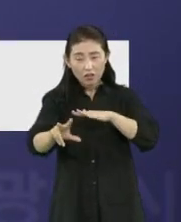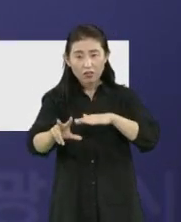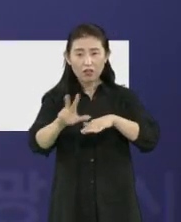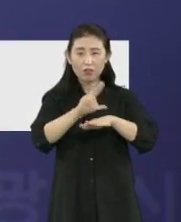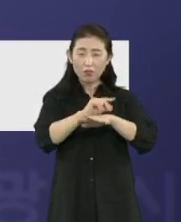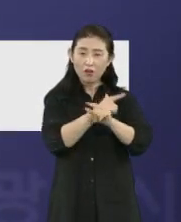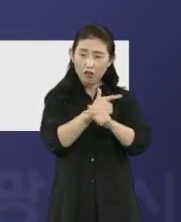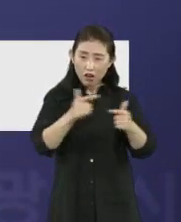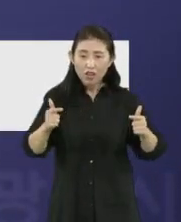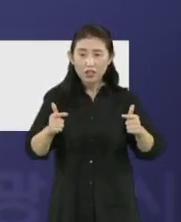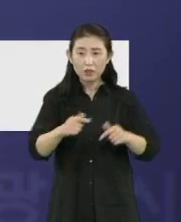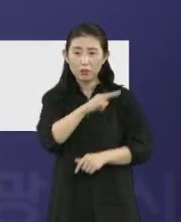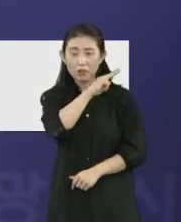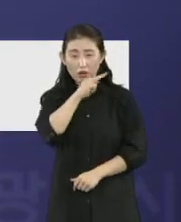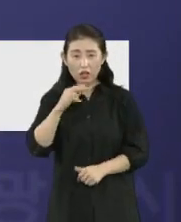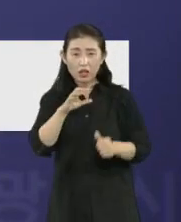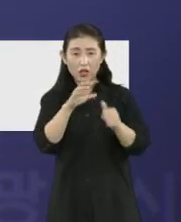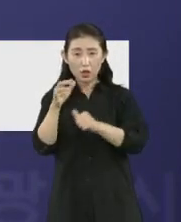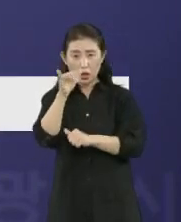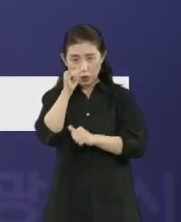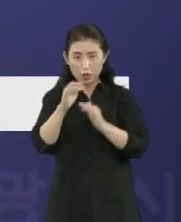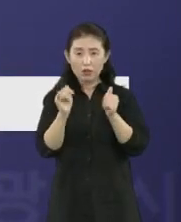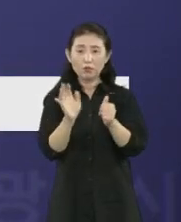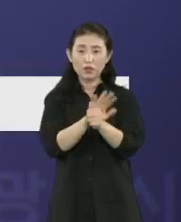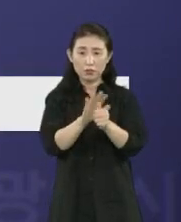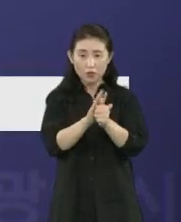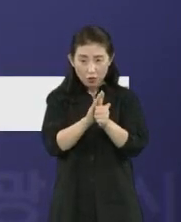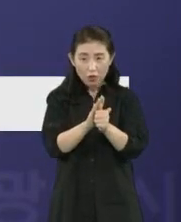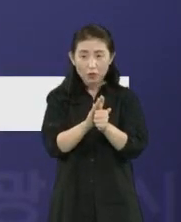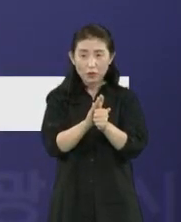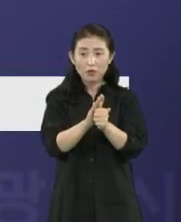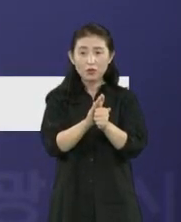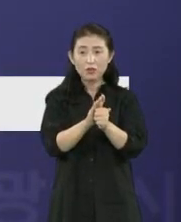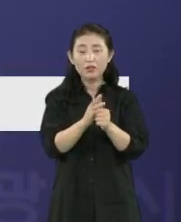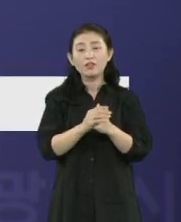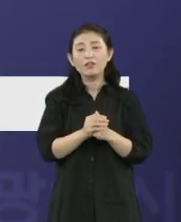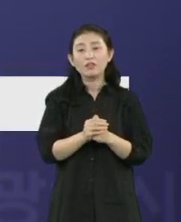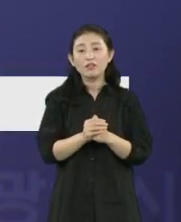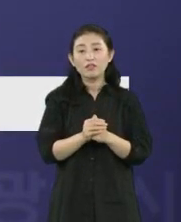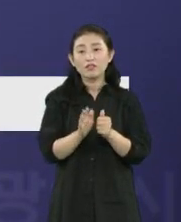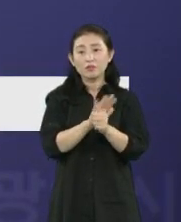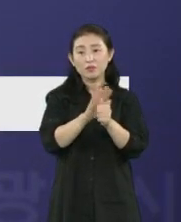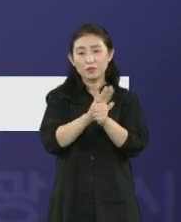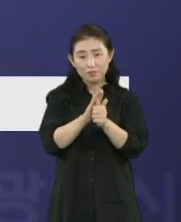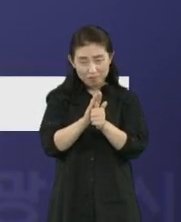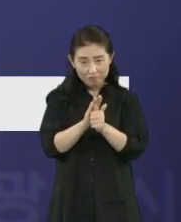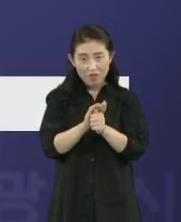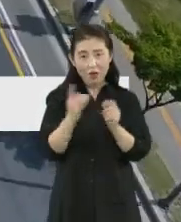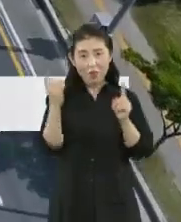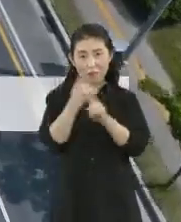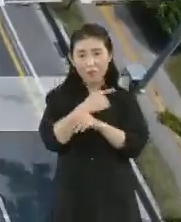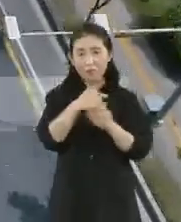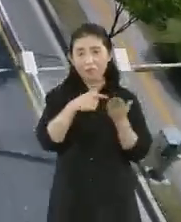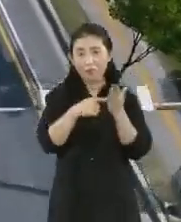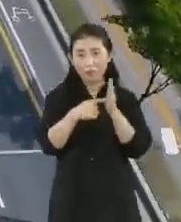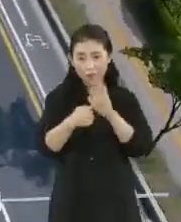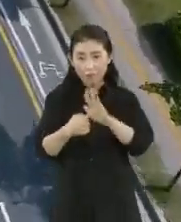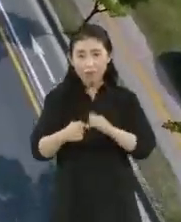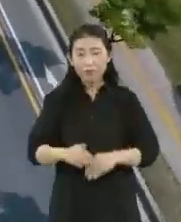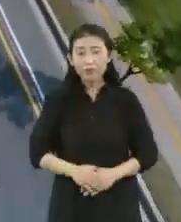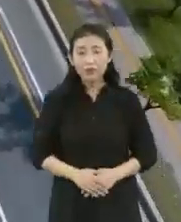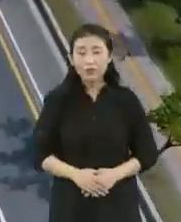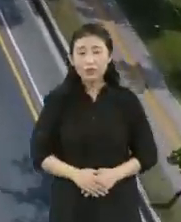중심의 교통정책으로 전환을 그 안에 철학으로 담고 있다는 것을 말씀드립니다.